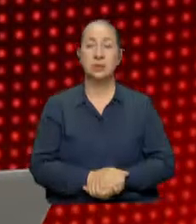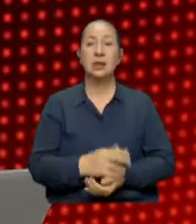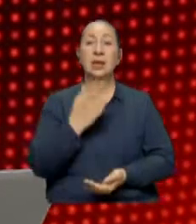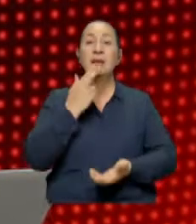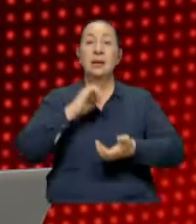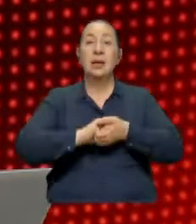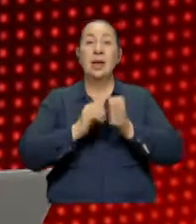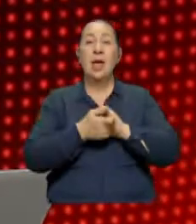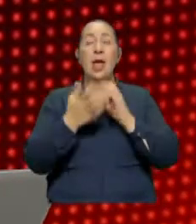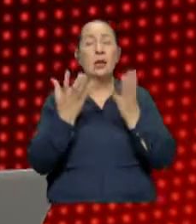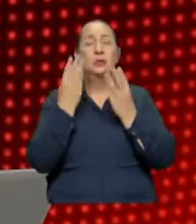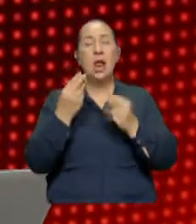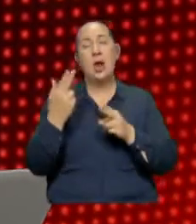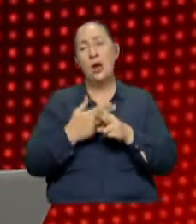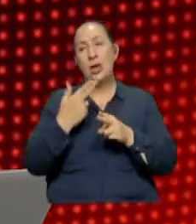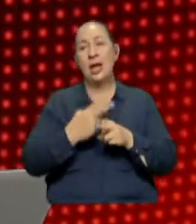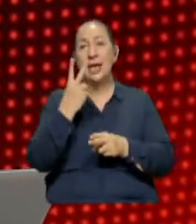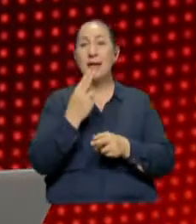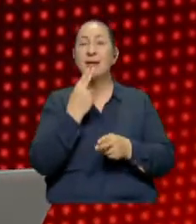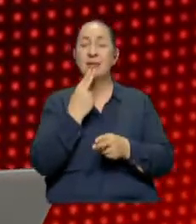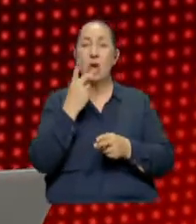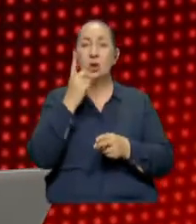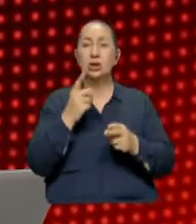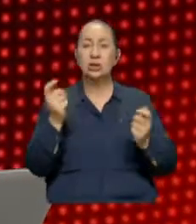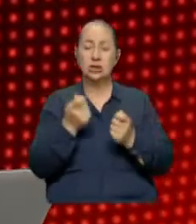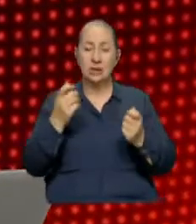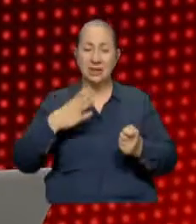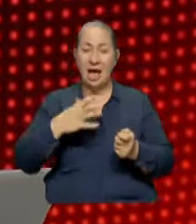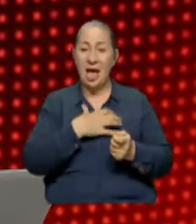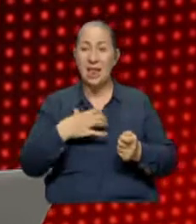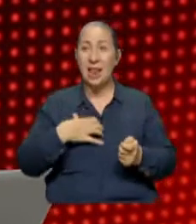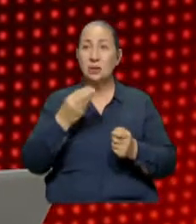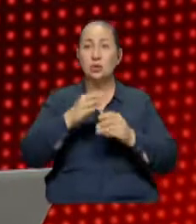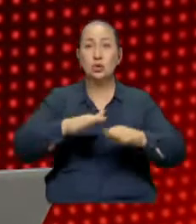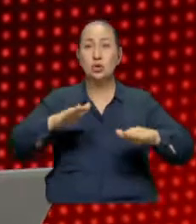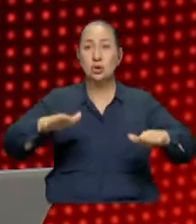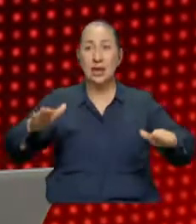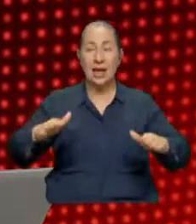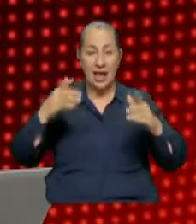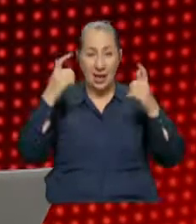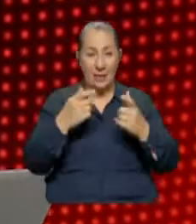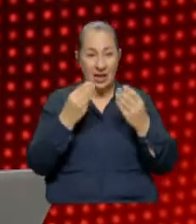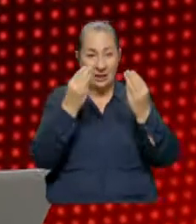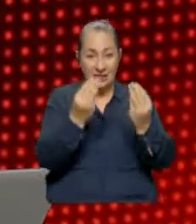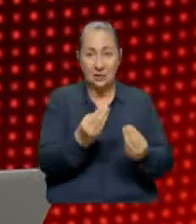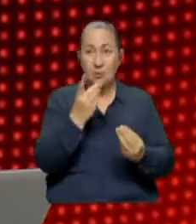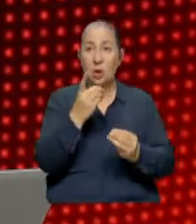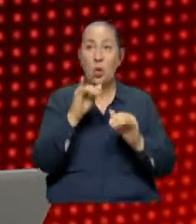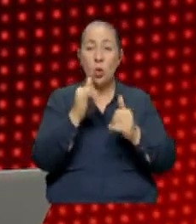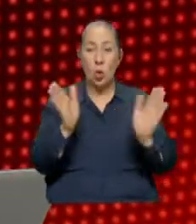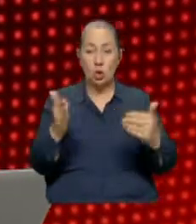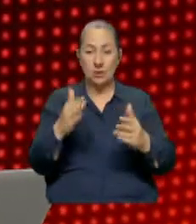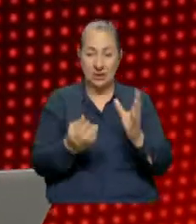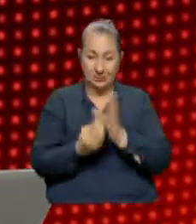Kadın dayanışmasının en güzel örnekleri, iki kadın önce çalışmak isteyen annelerin çocuklarını emanet edebilecekleri bir oyun